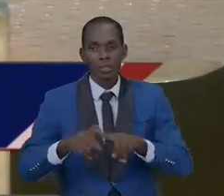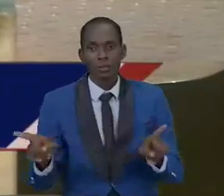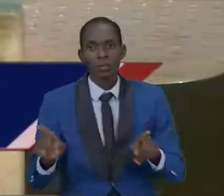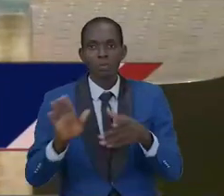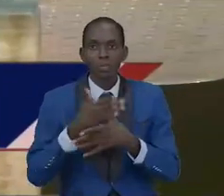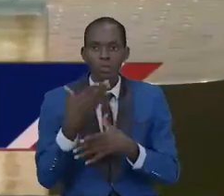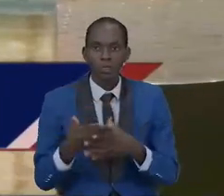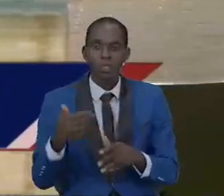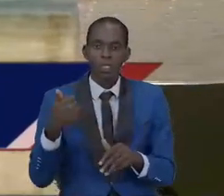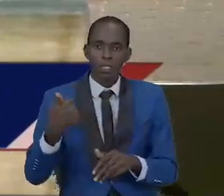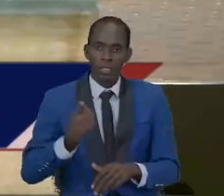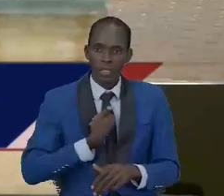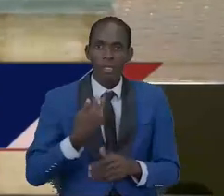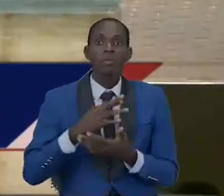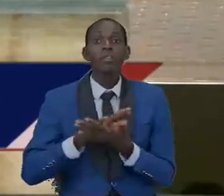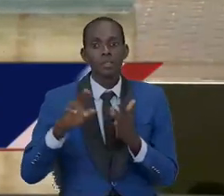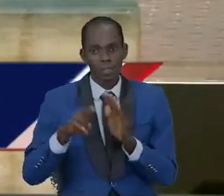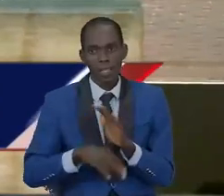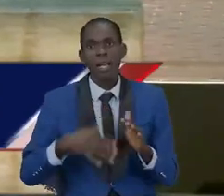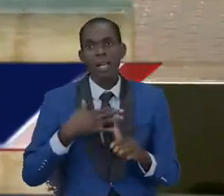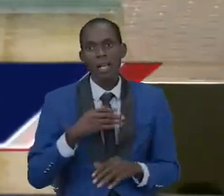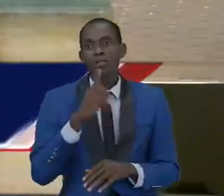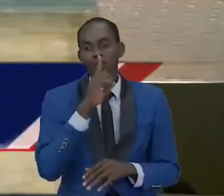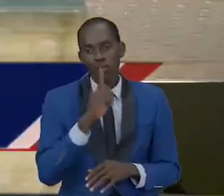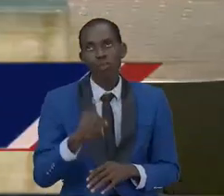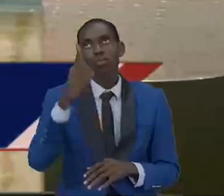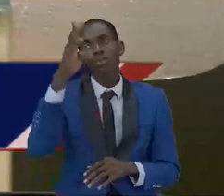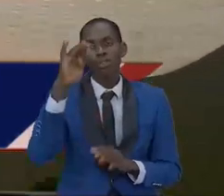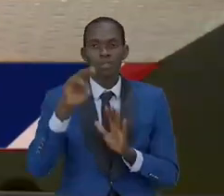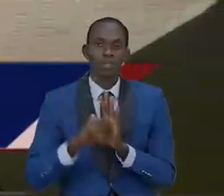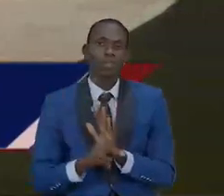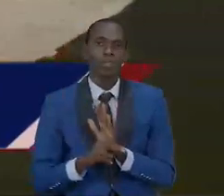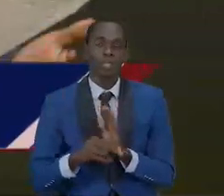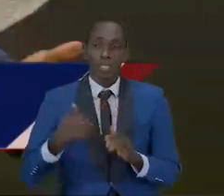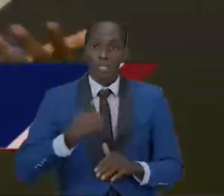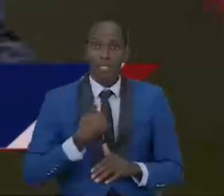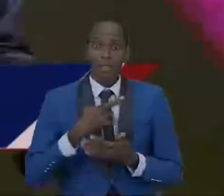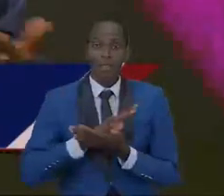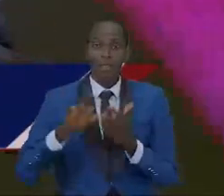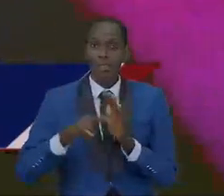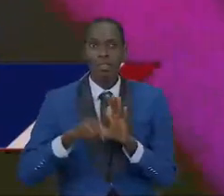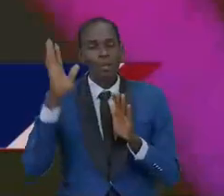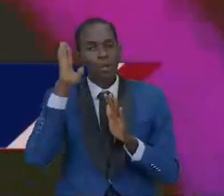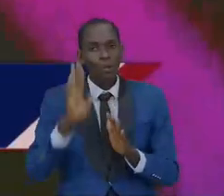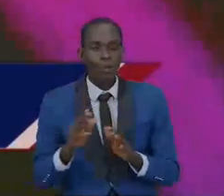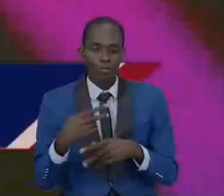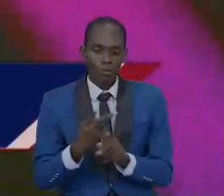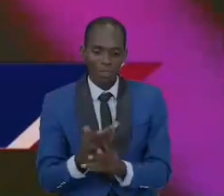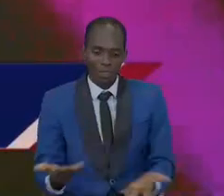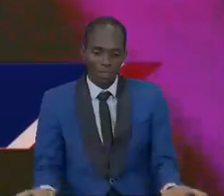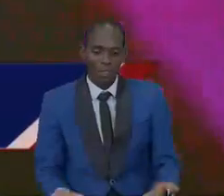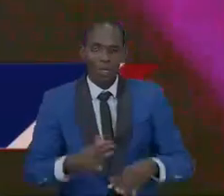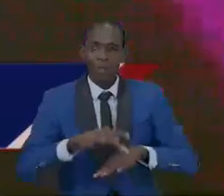de soi et la vraie piété la justice de soi qui veut produire que nous voulons produire sur la terre